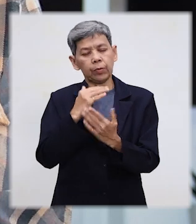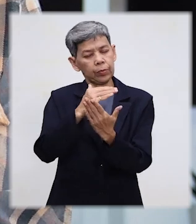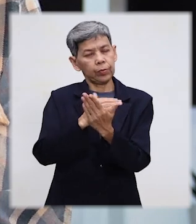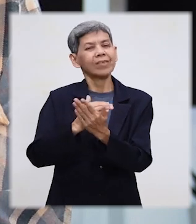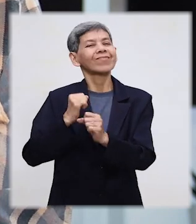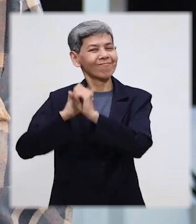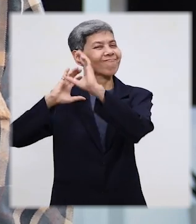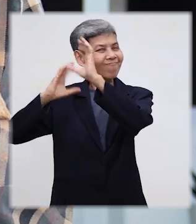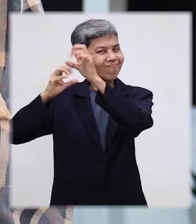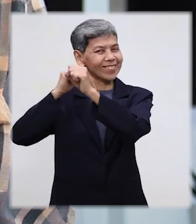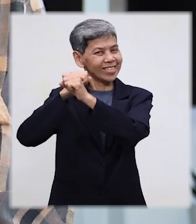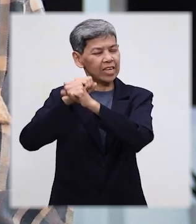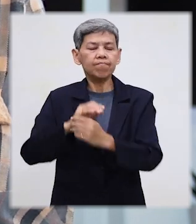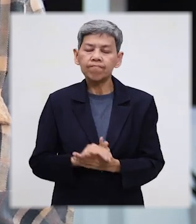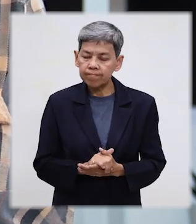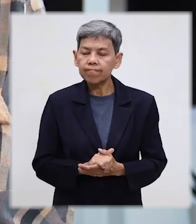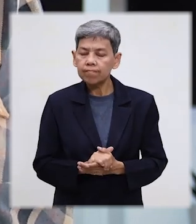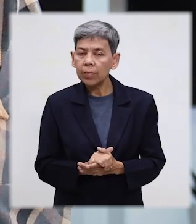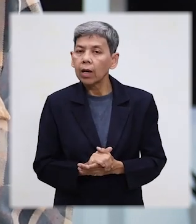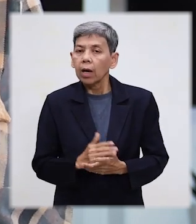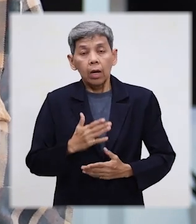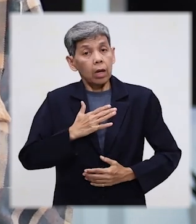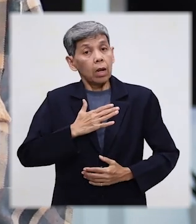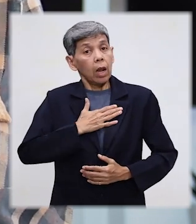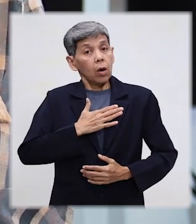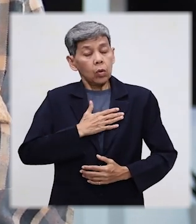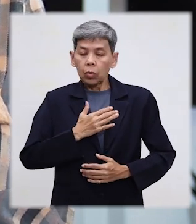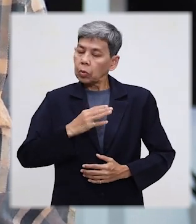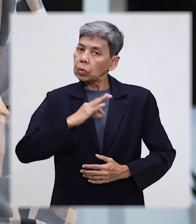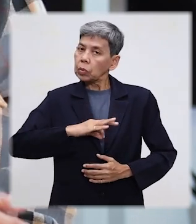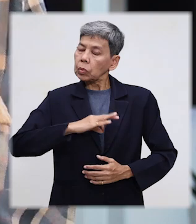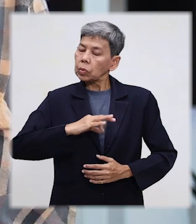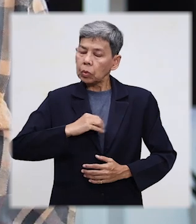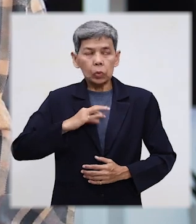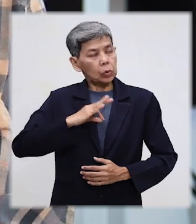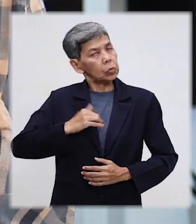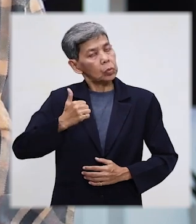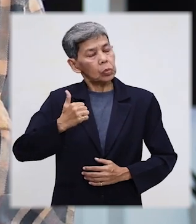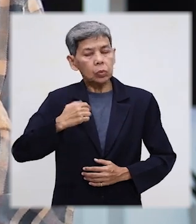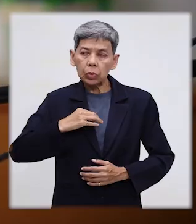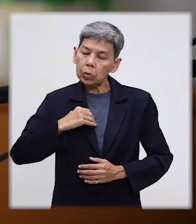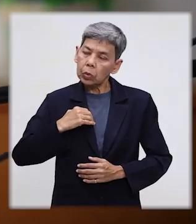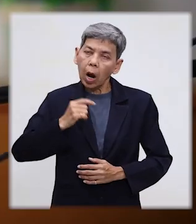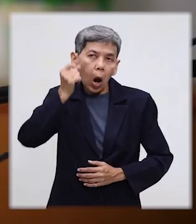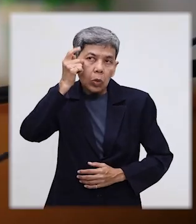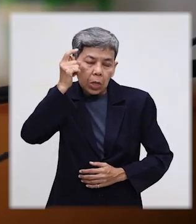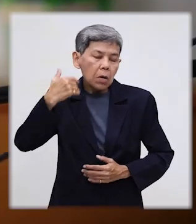พยนตร์ของตัวเองอะค่ะทำให้ตัวเรามีพัฒนาในด้านไหนขึ้นบ้างไหมคะ